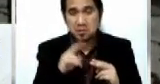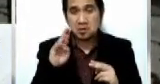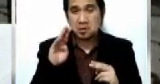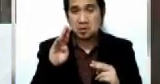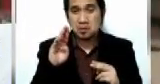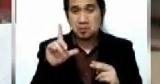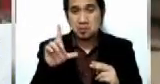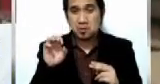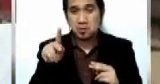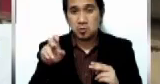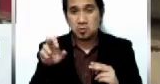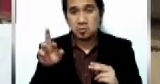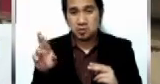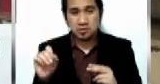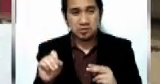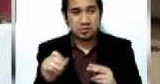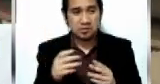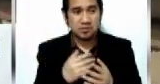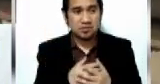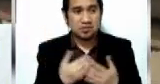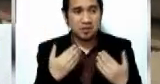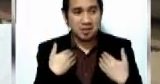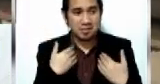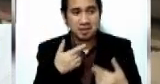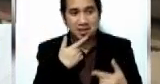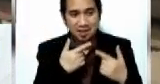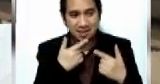talaga. Minidibi, yung bag ko,